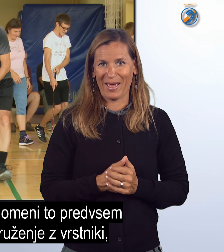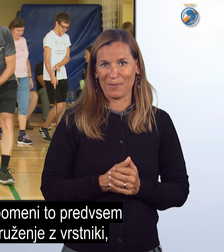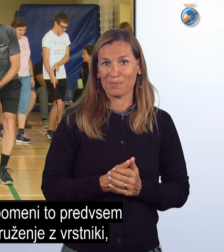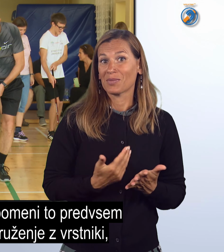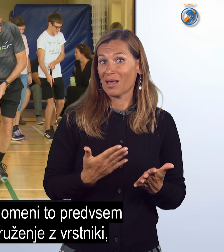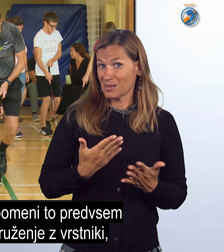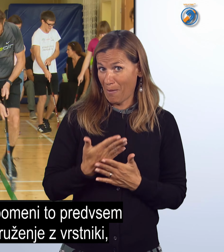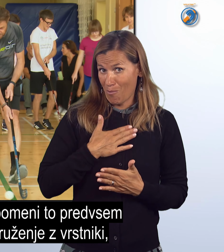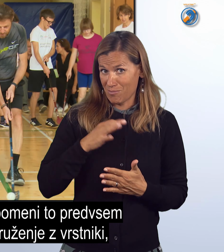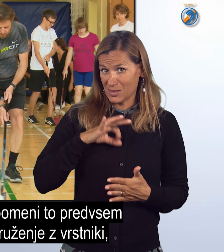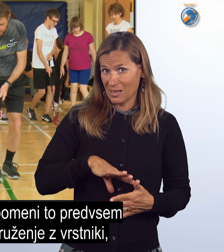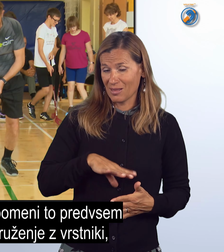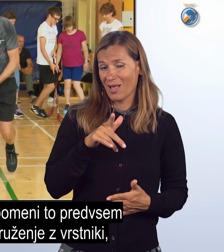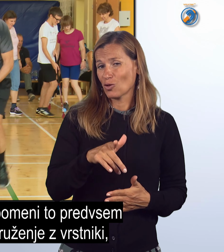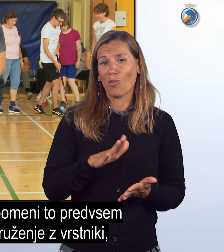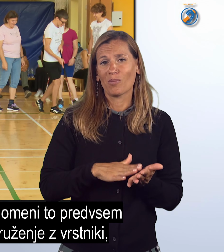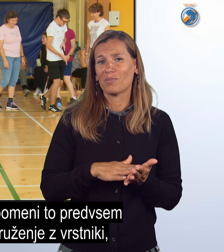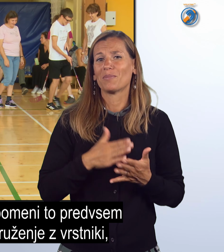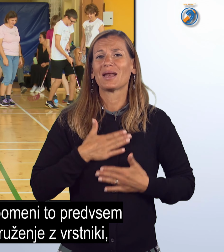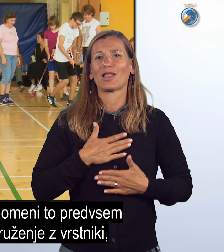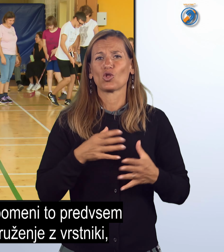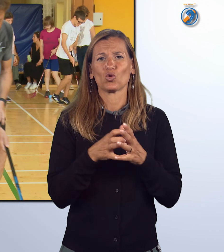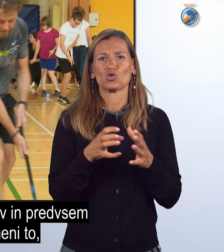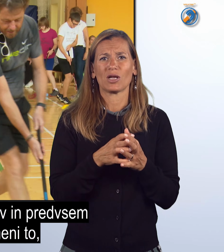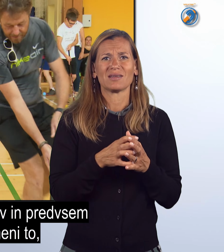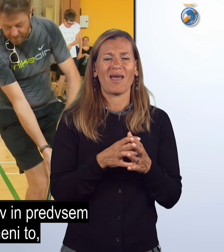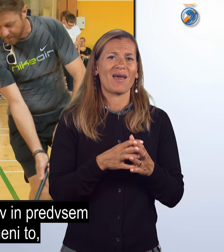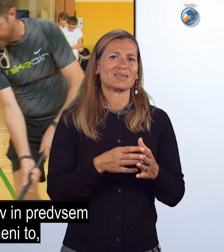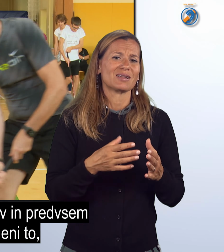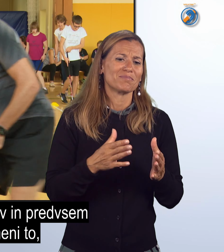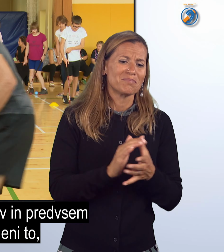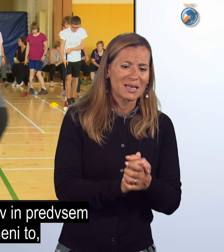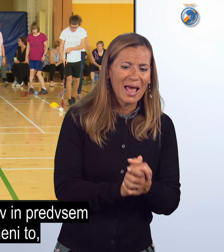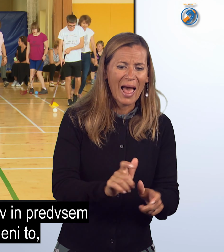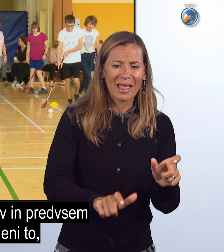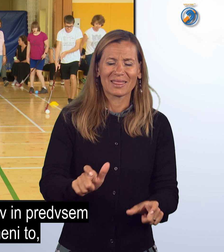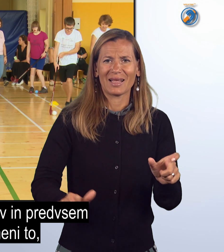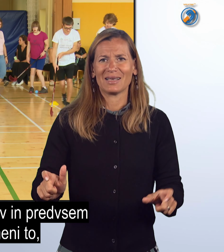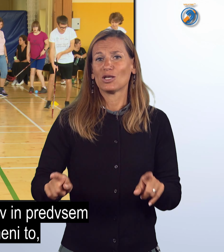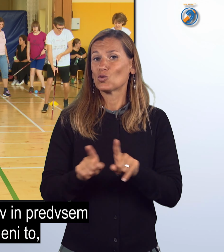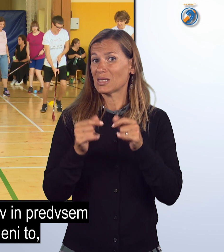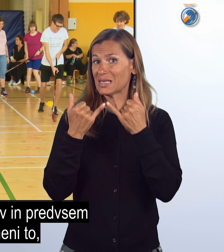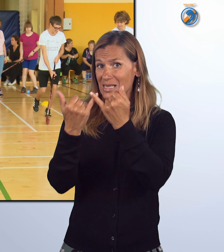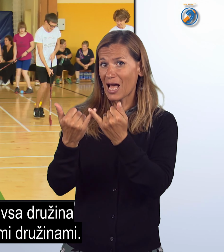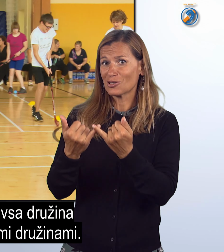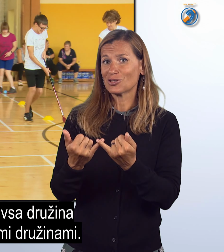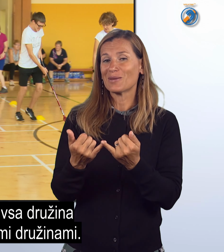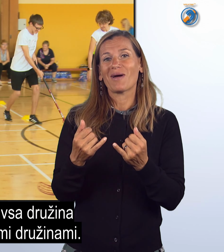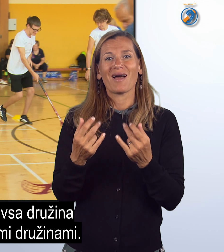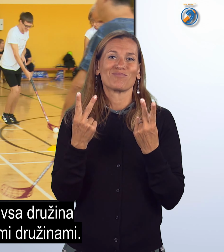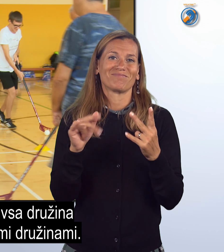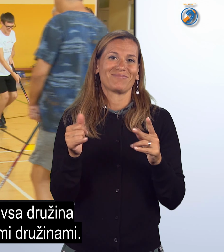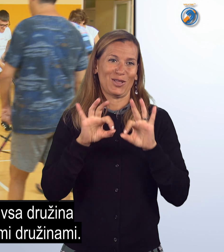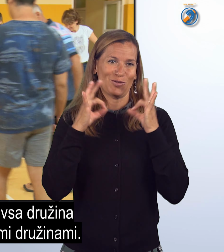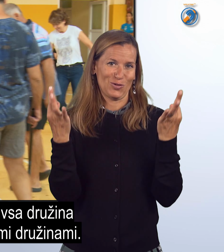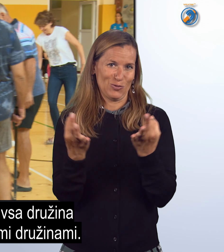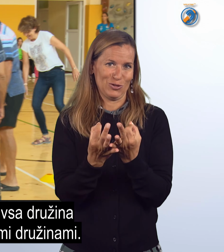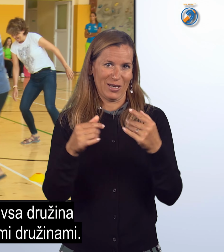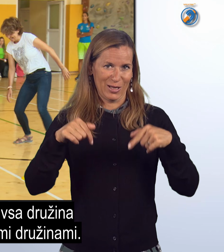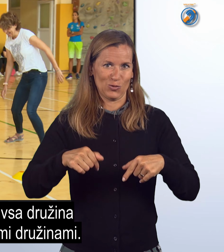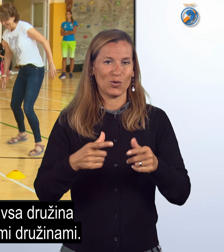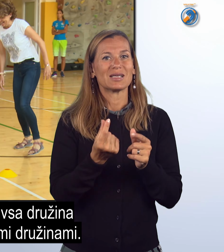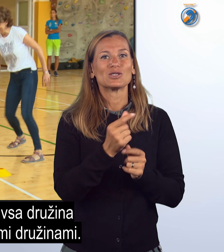v pomenju predvsem eno tako prijetno druženje z vrstniki, starši vrstnikov, pa predvsem v pomenju to, da smo hle cela familja z drugimi